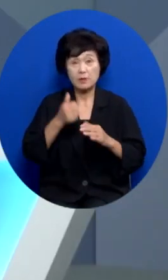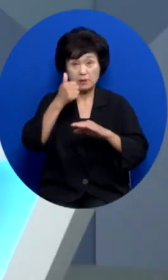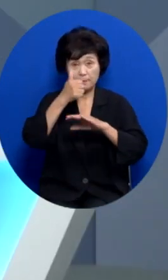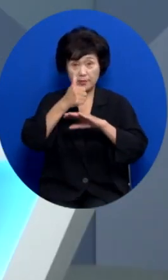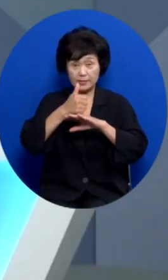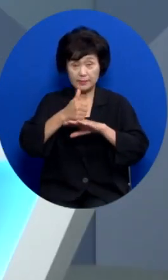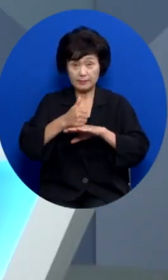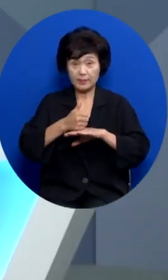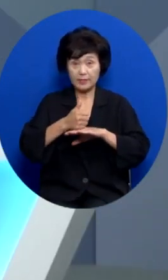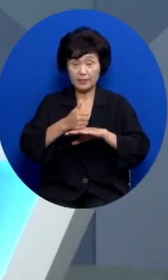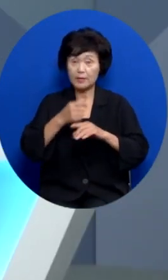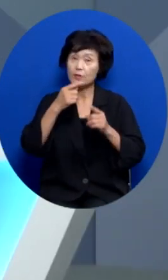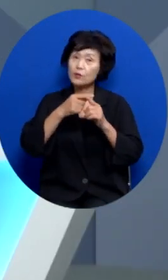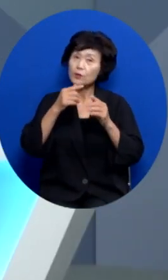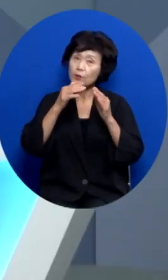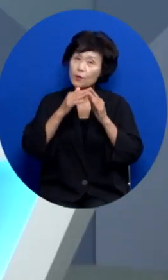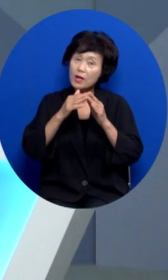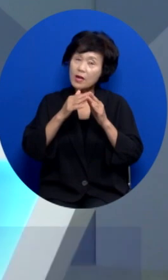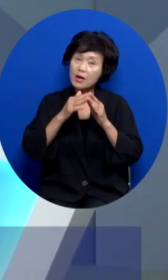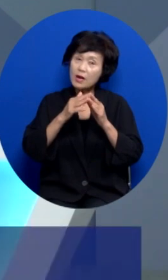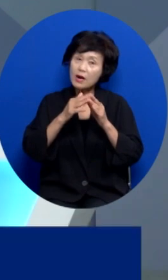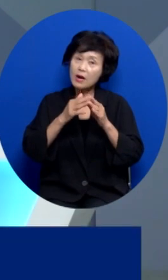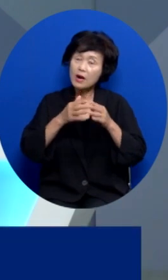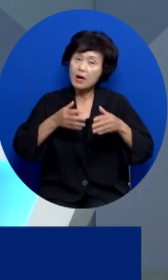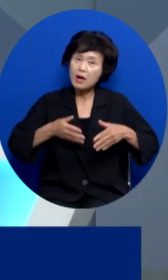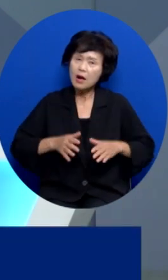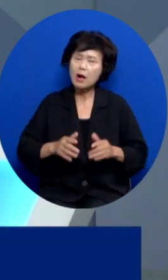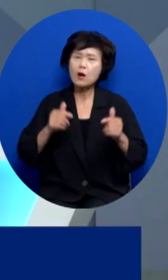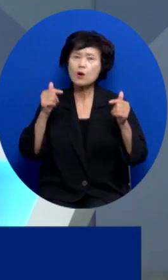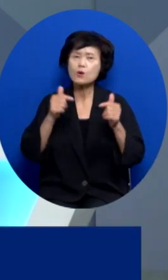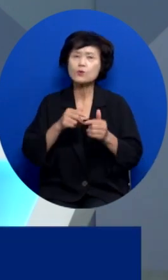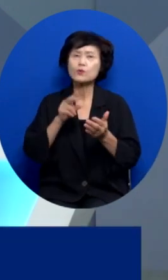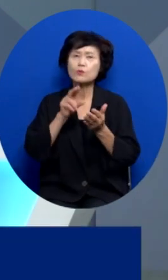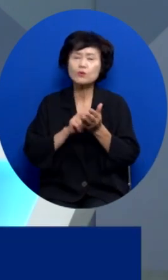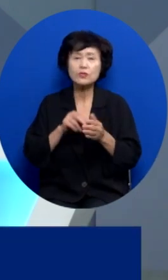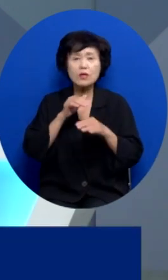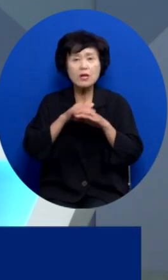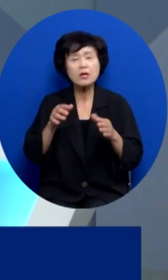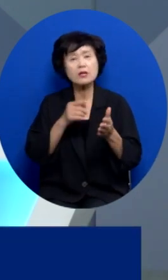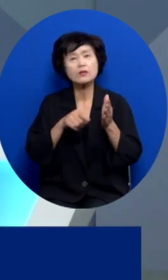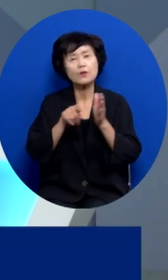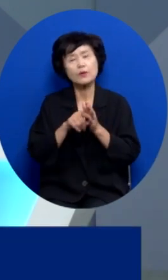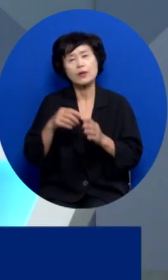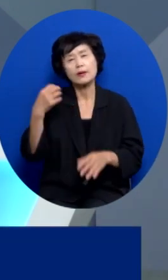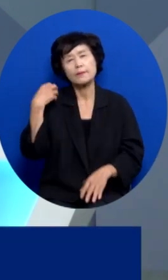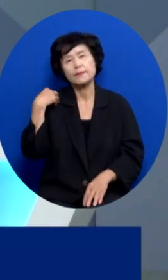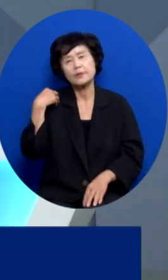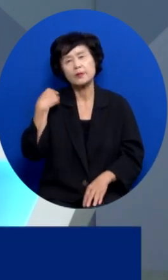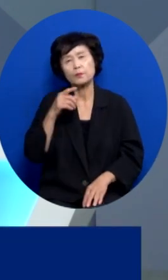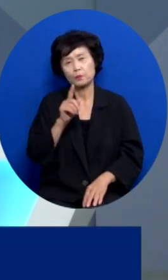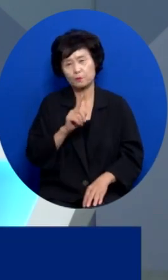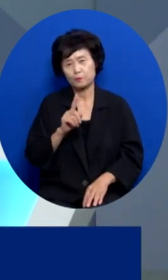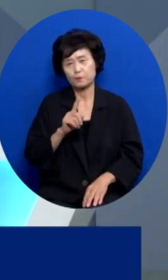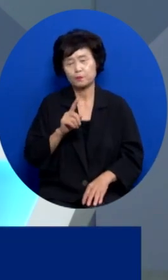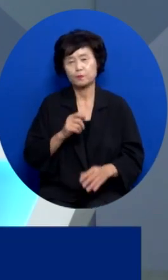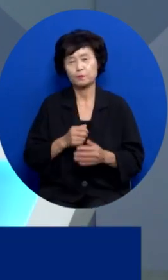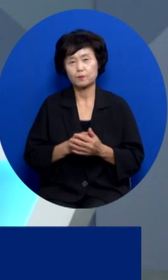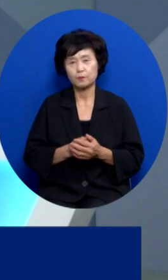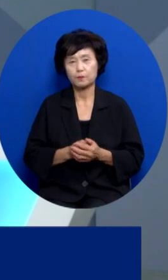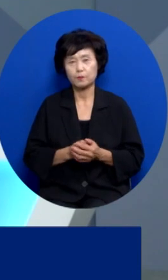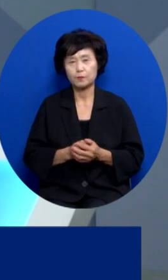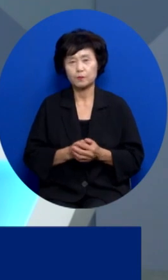마지막으로 교회가 이 저출산 문제를 향해서 어떤 역할을 감당해야 될지 말씀을